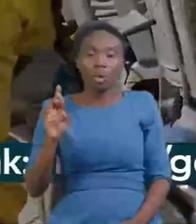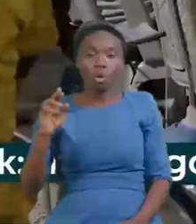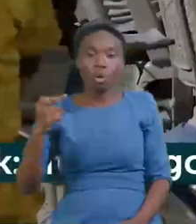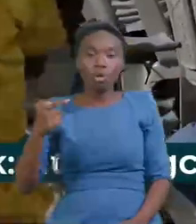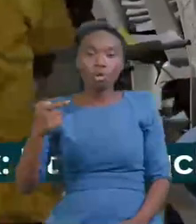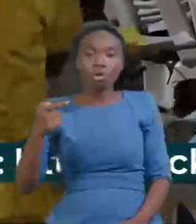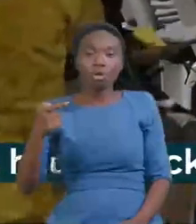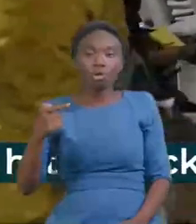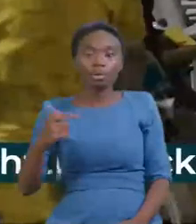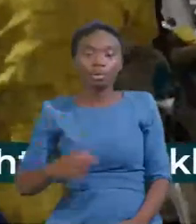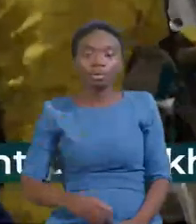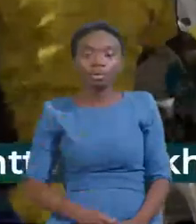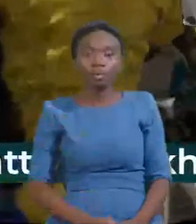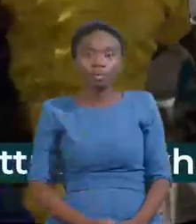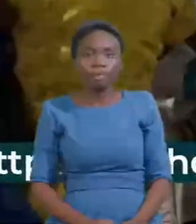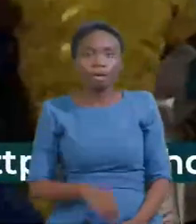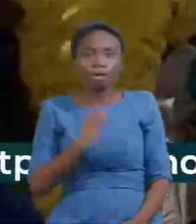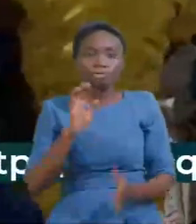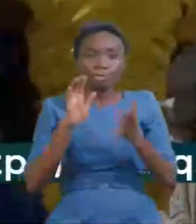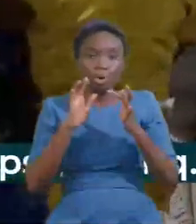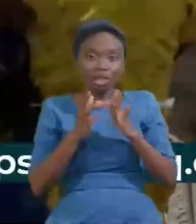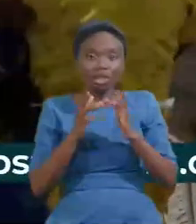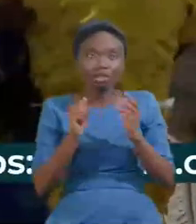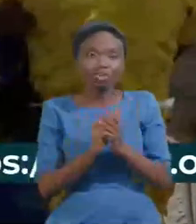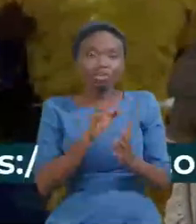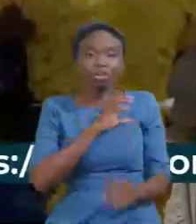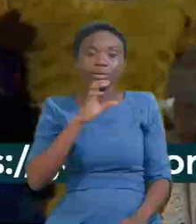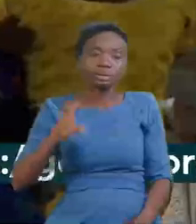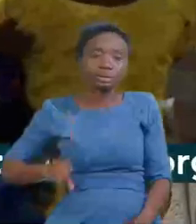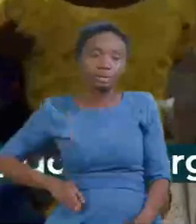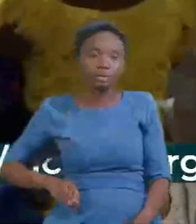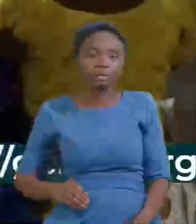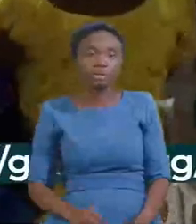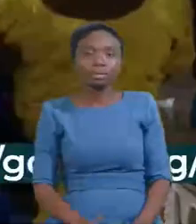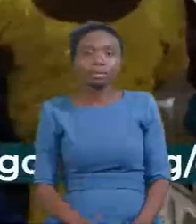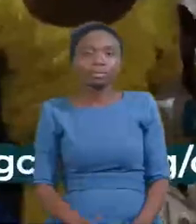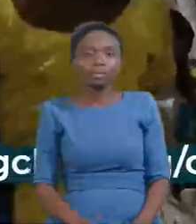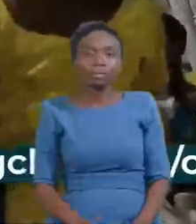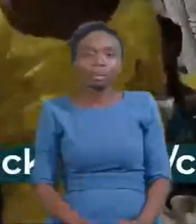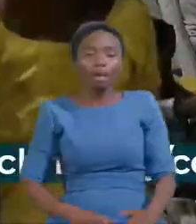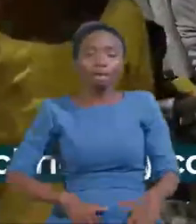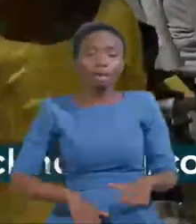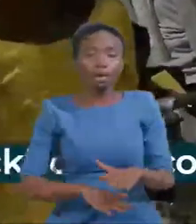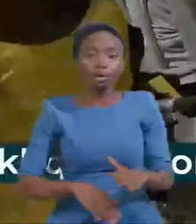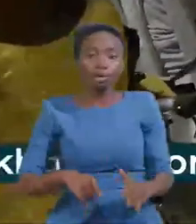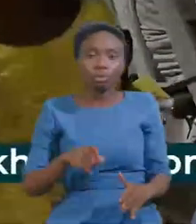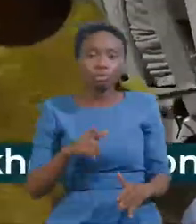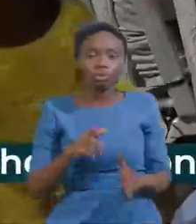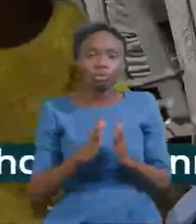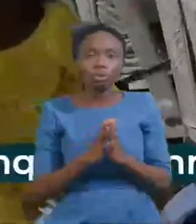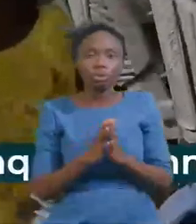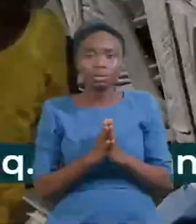org. You connect with Christ. Vous vous connectez avec Christ. Below your player, en